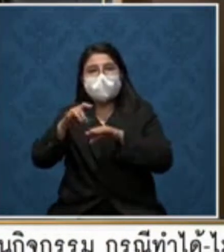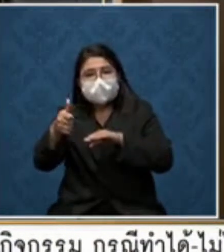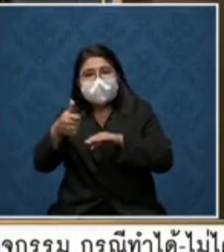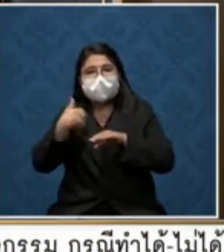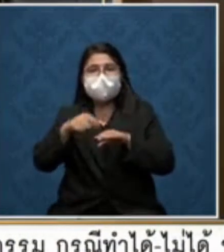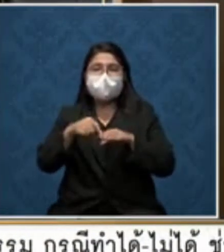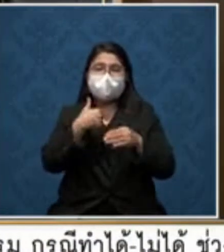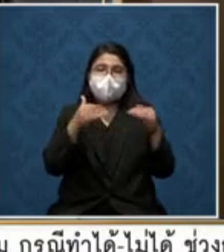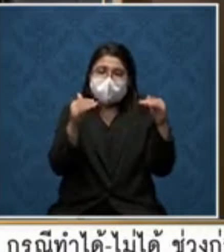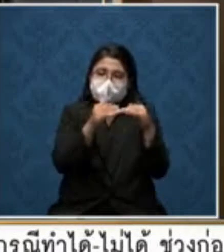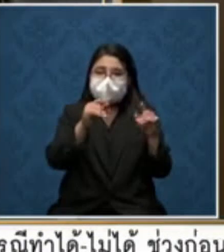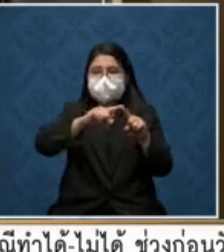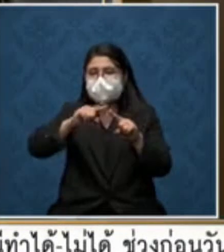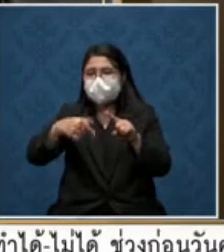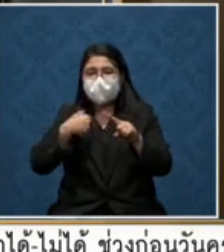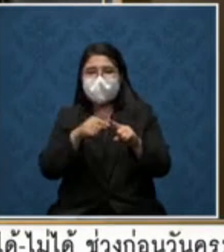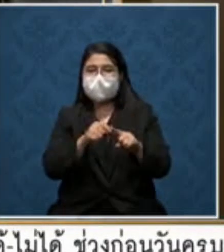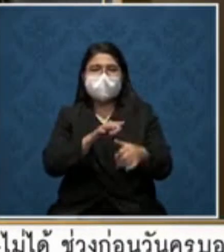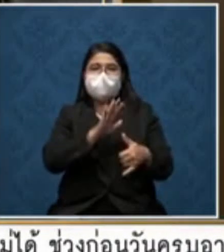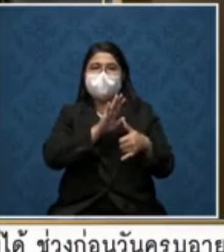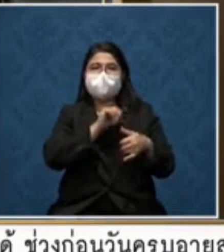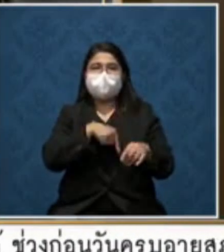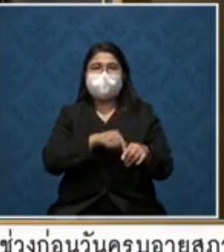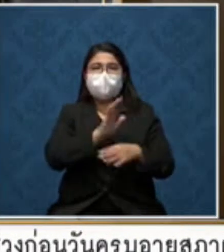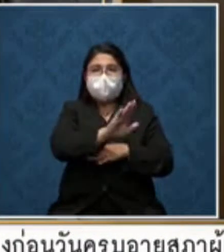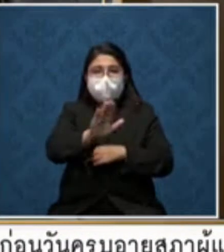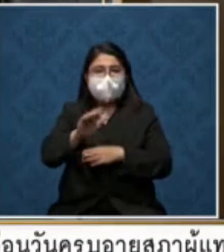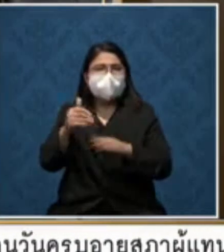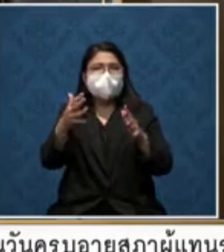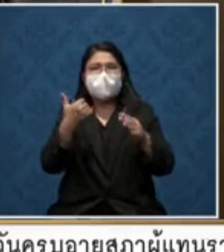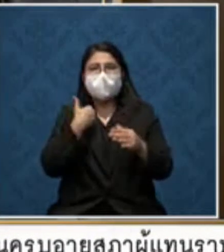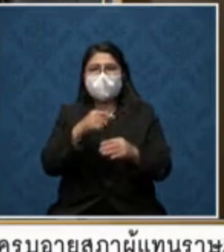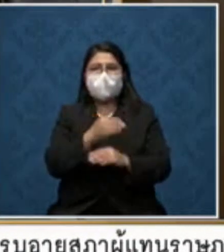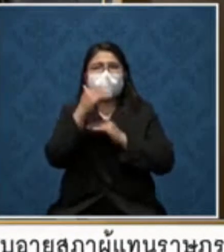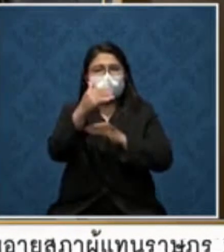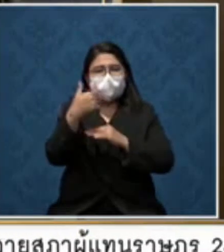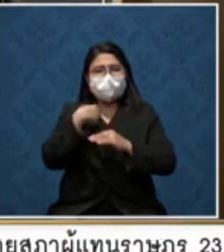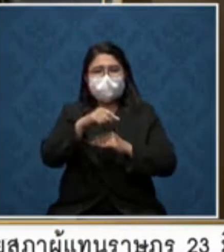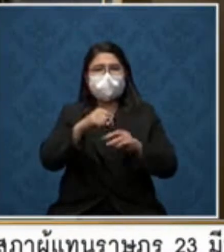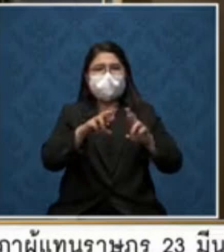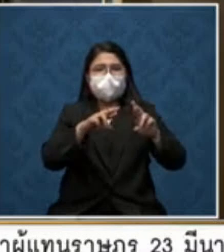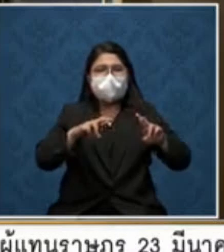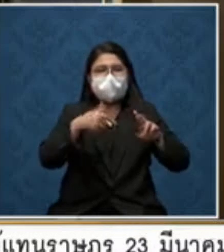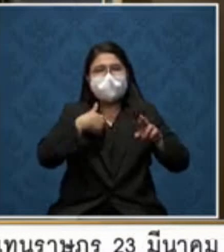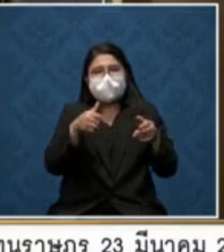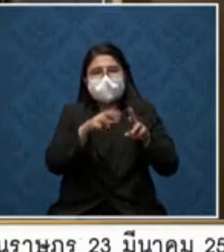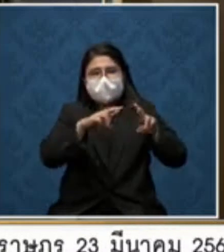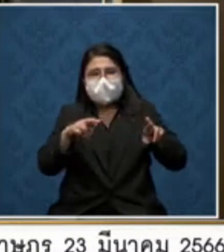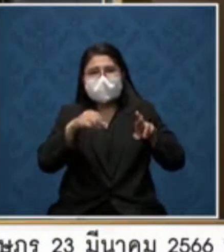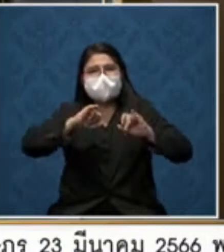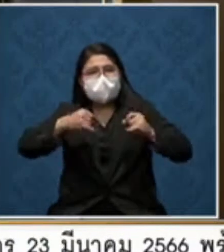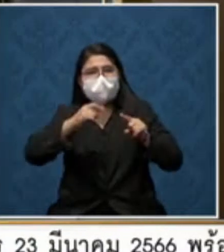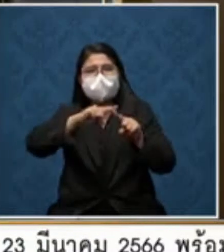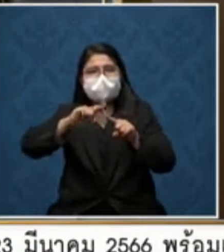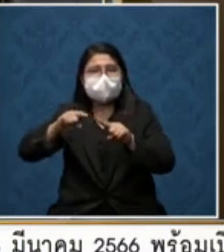มีความเป็ธรม ต้ไม่กดกนต้ไปกำหนดเงื่อนไข ต้ไมกำหนดเงอนไ ที่ทำให้รายเลกไหนเกิดไม่ได้ผิดต้องไหนคร